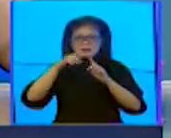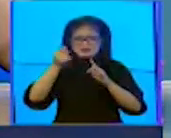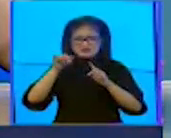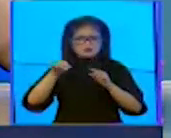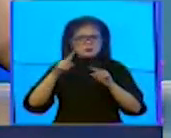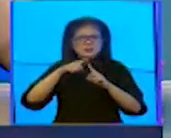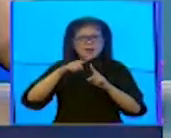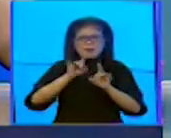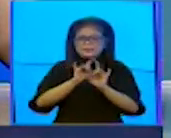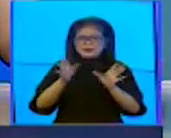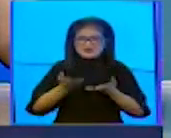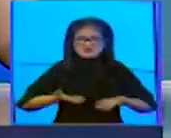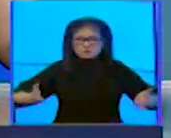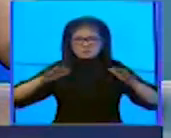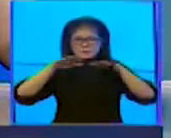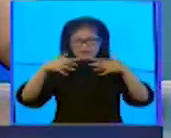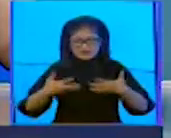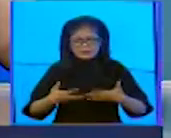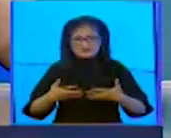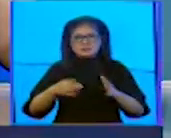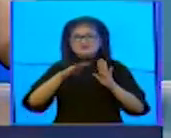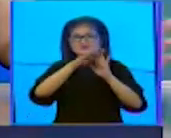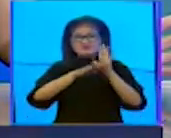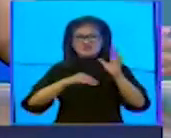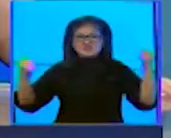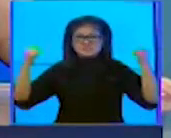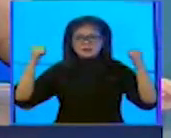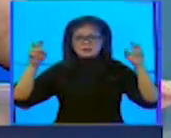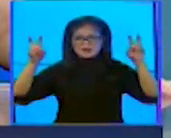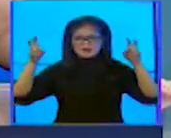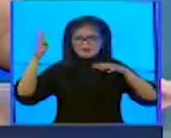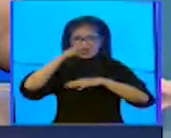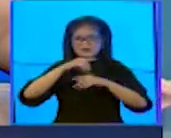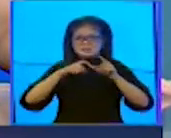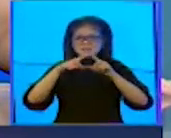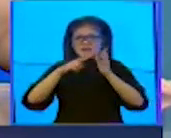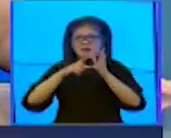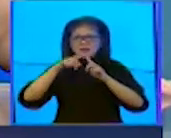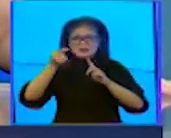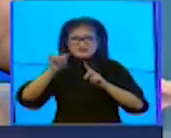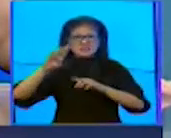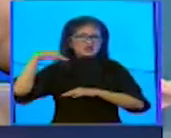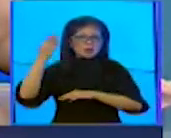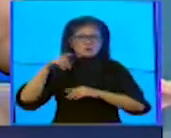dengan protokol kesehatan. Tema Hari Santri tahun ini pun adalah Santri Sehat, Indonesia Kuat.